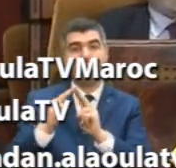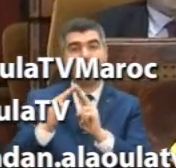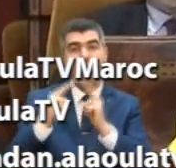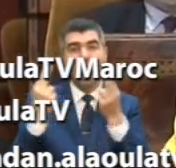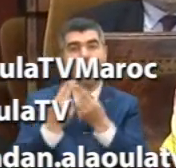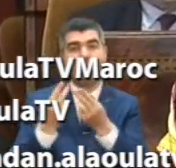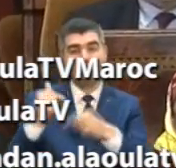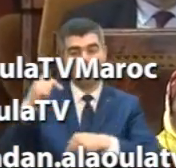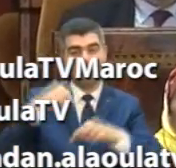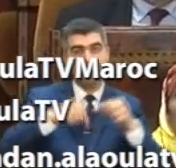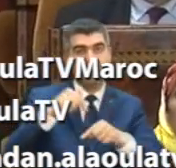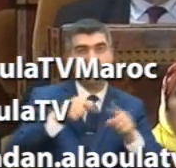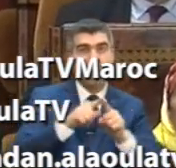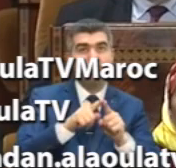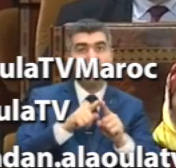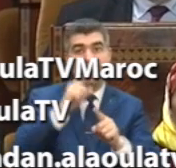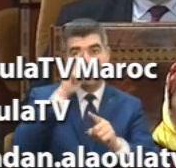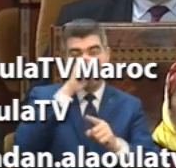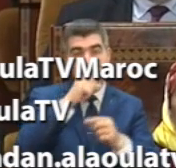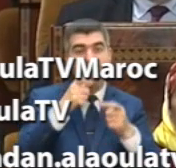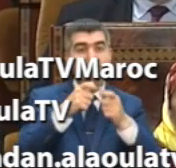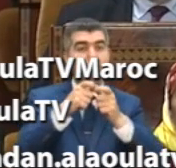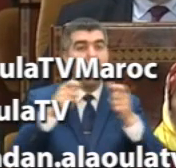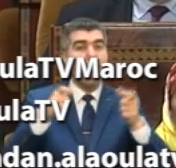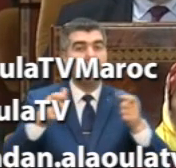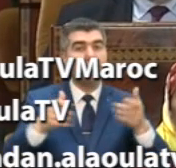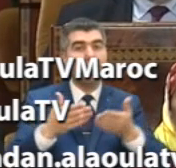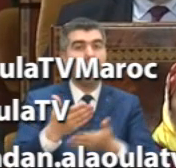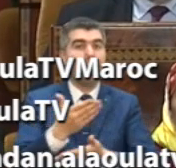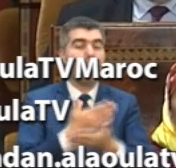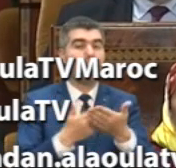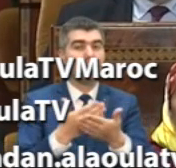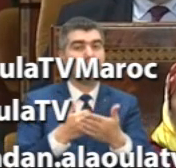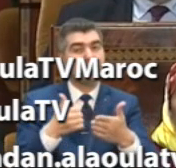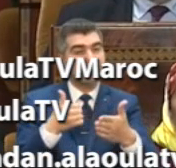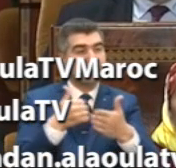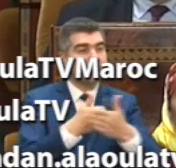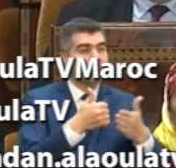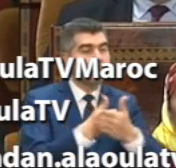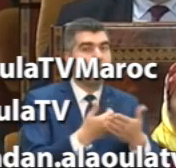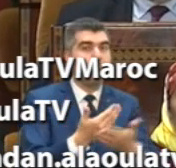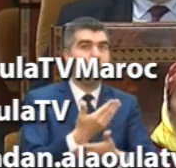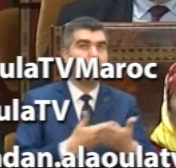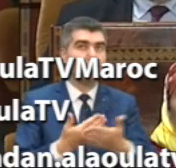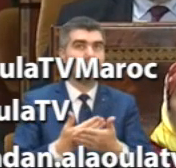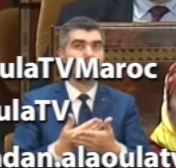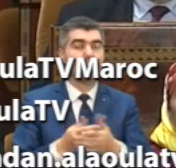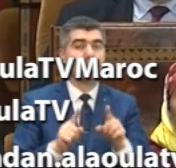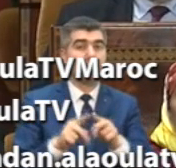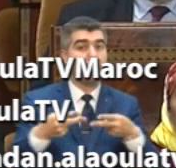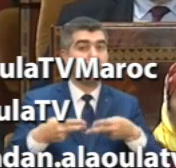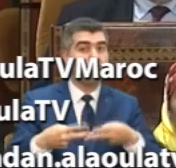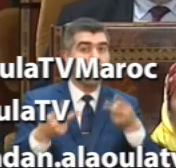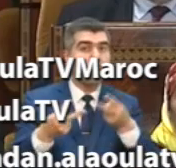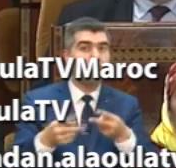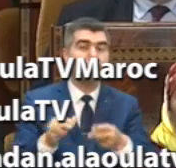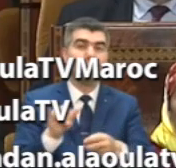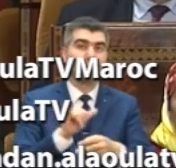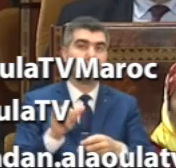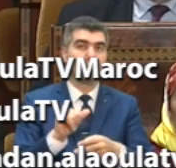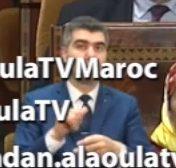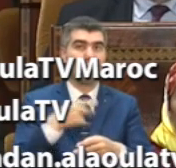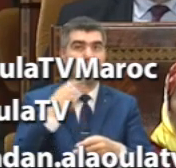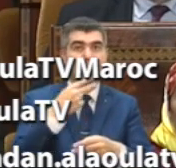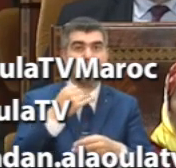اتساعا للأضرار الاقتصادية والاجتماعية والنفسية لحوادث السير. إذا أطرنا هذا الموضوع